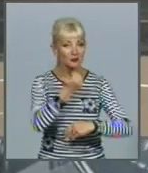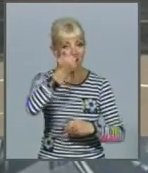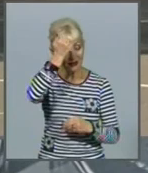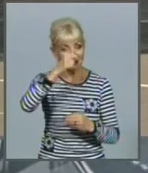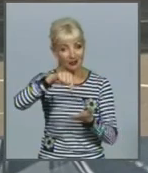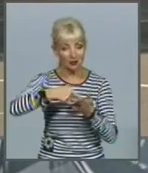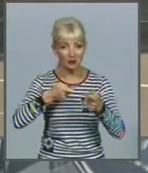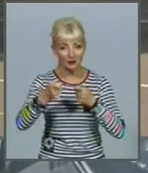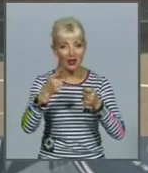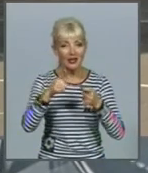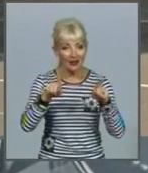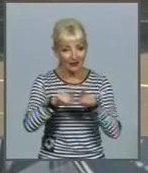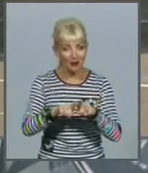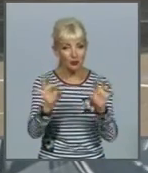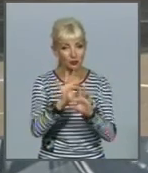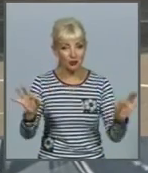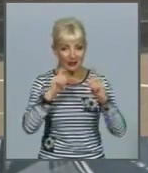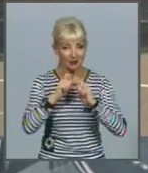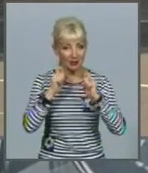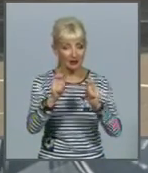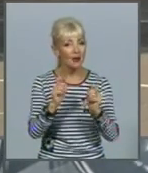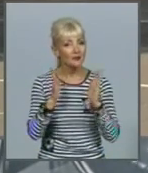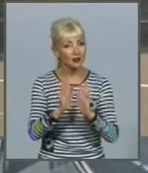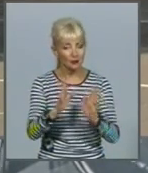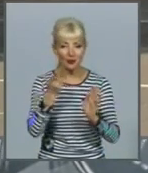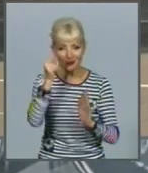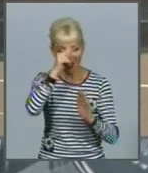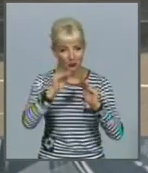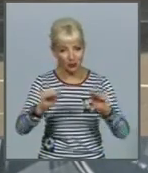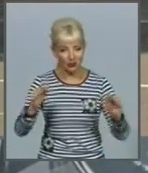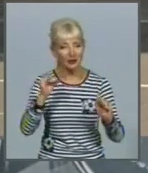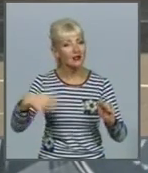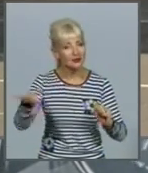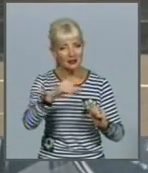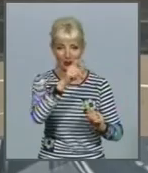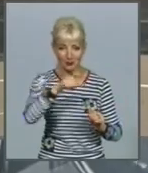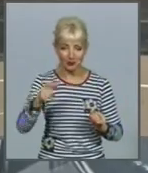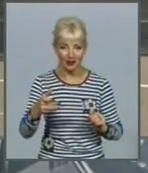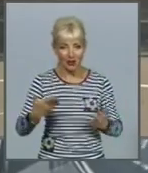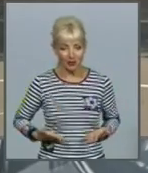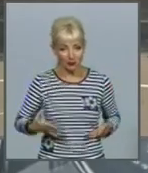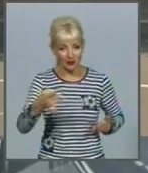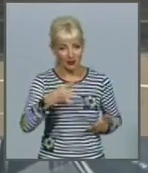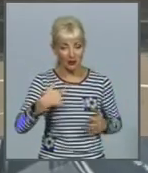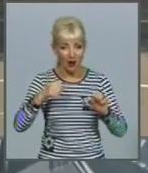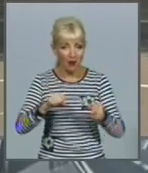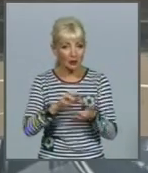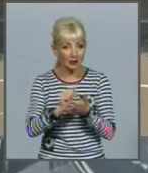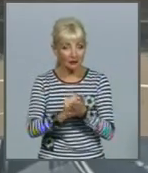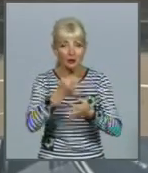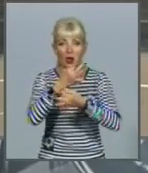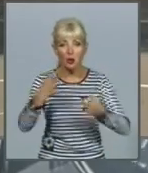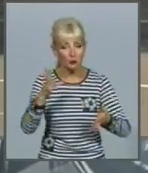не тільки для школярів, а й для всіх жителів мікрорайону. Тепер є змога займатися усіма видами спорту